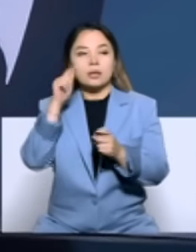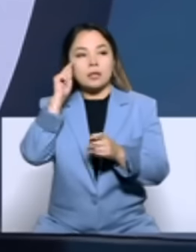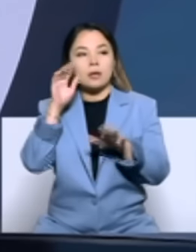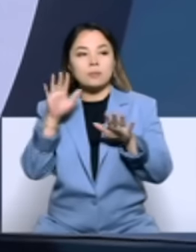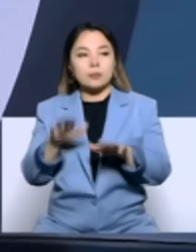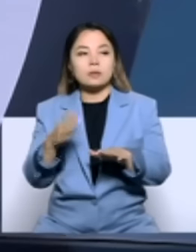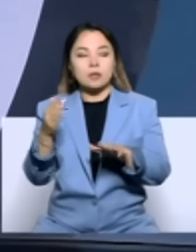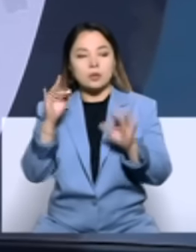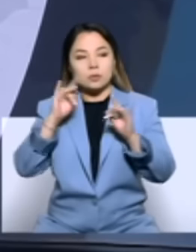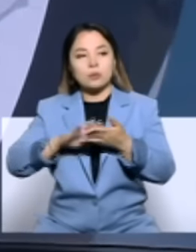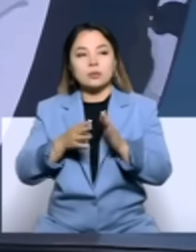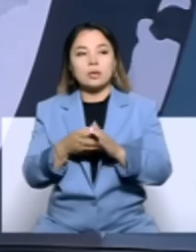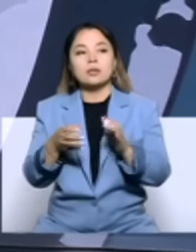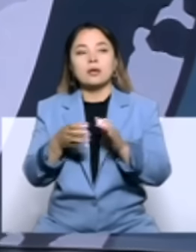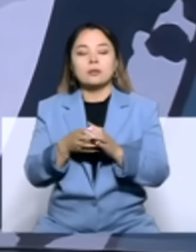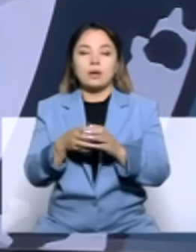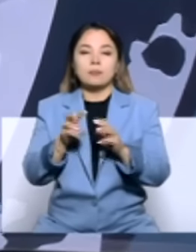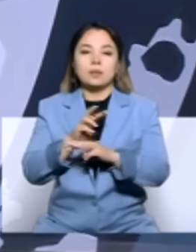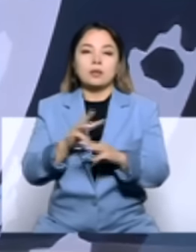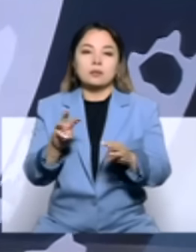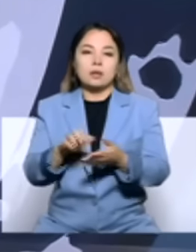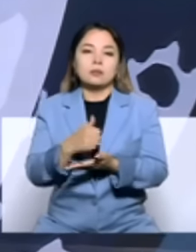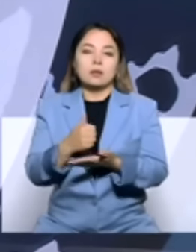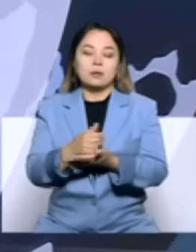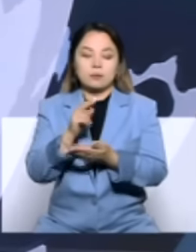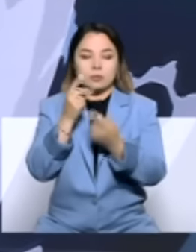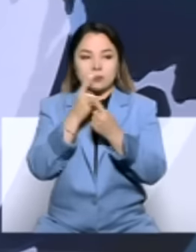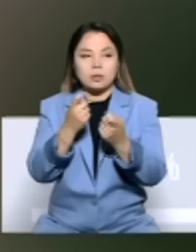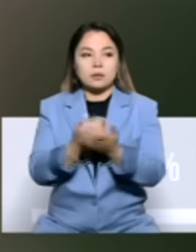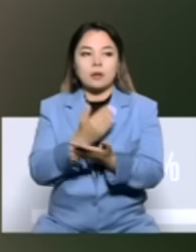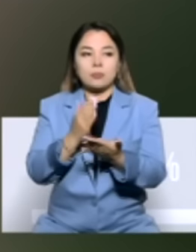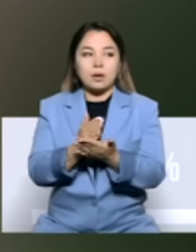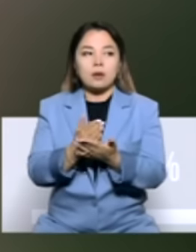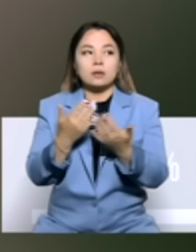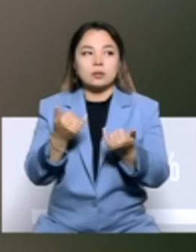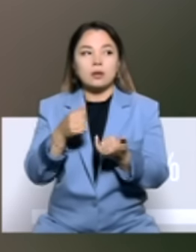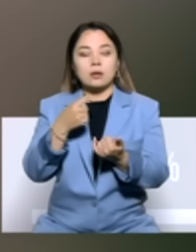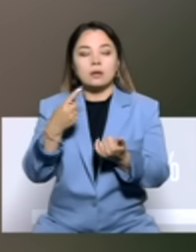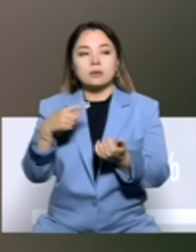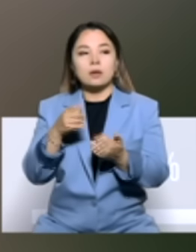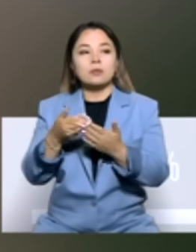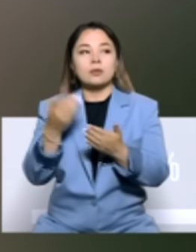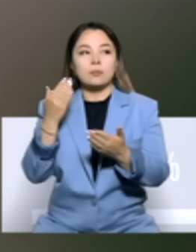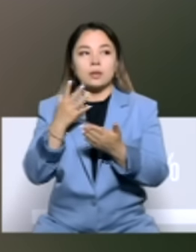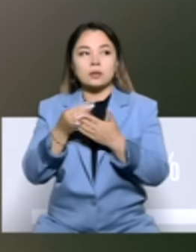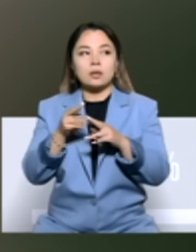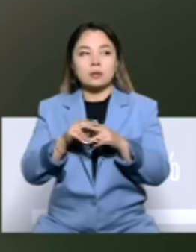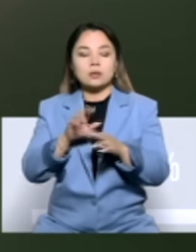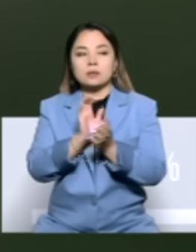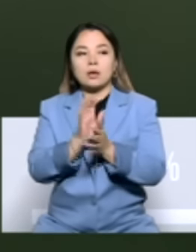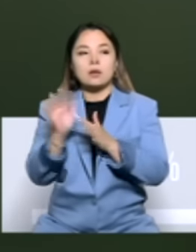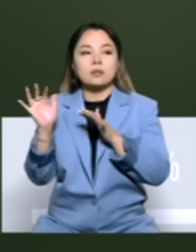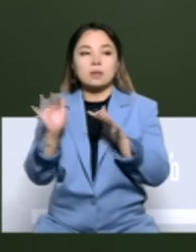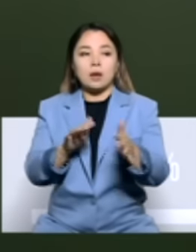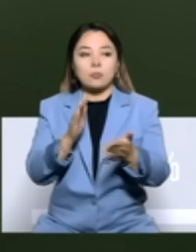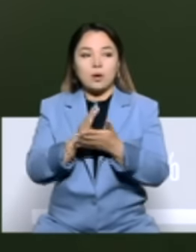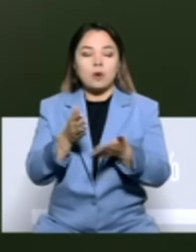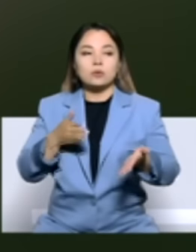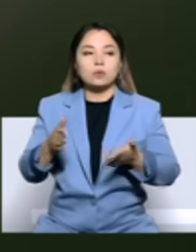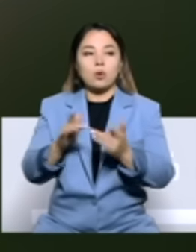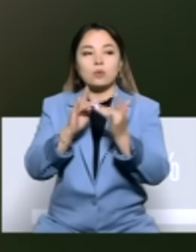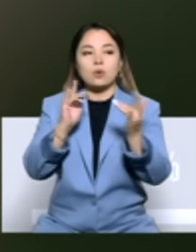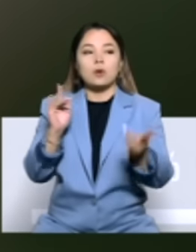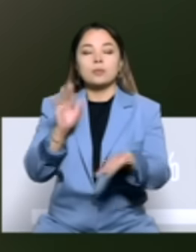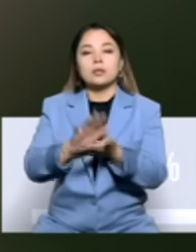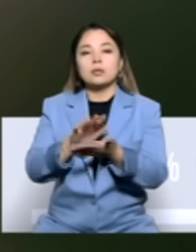Қырғыздардың төтенше жағдайлар министрлігінің баспасөз қызметі. Алдыңғы күні аталған ауданда алапат сел жүрген. Жолдар мен